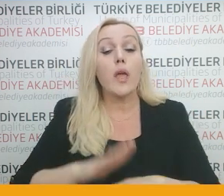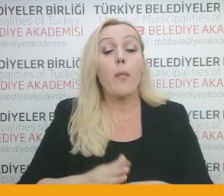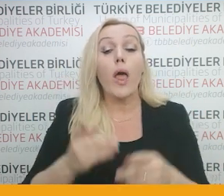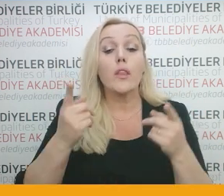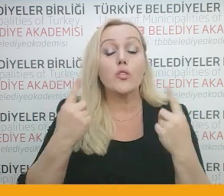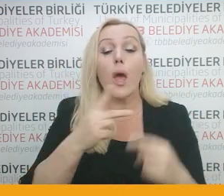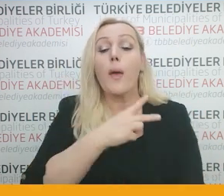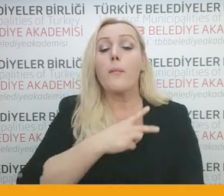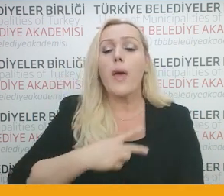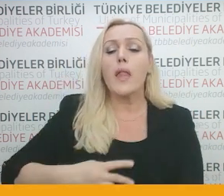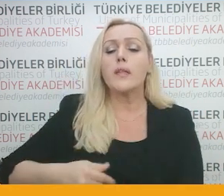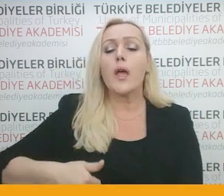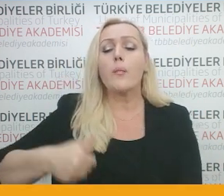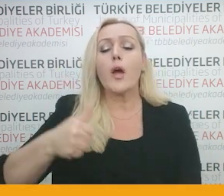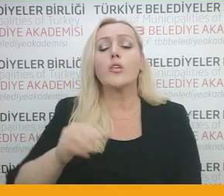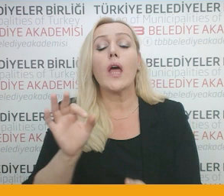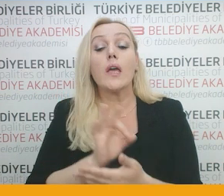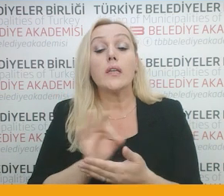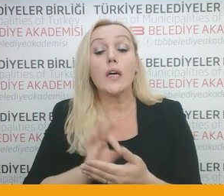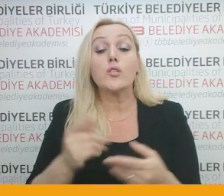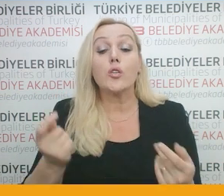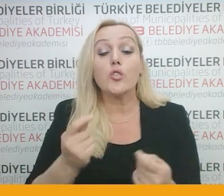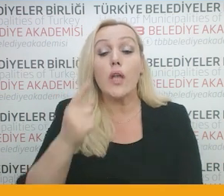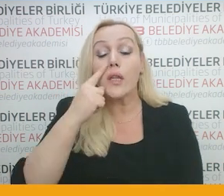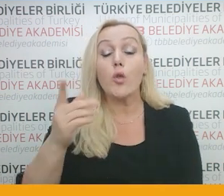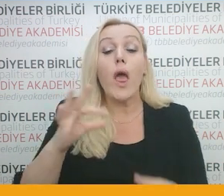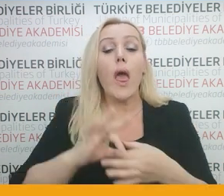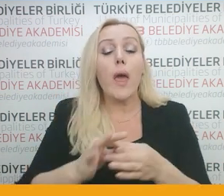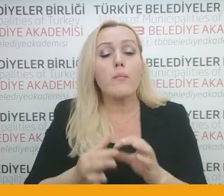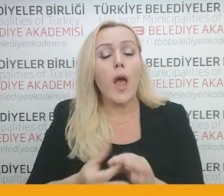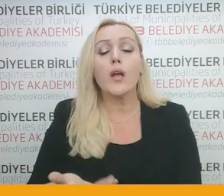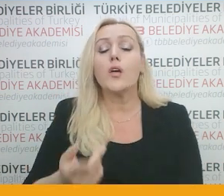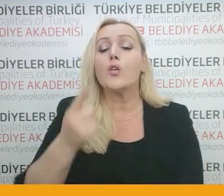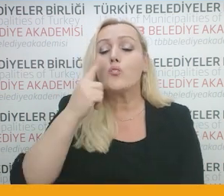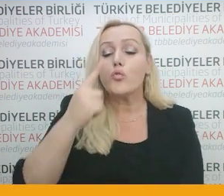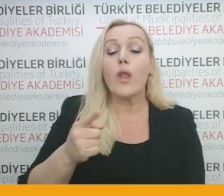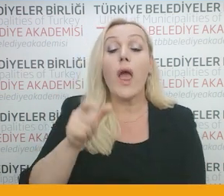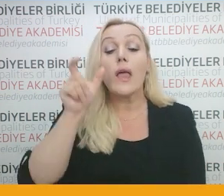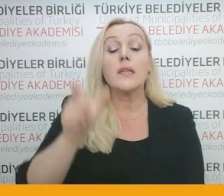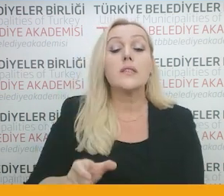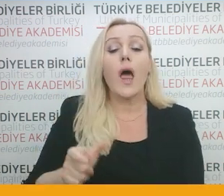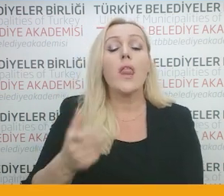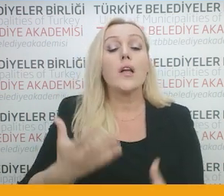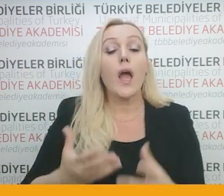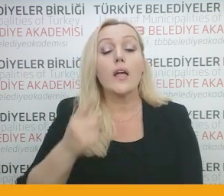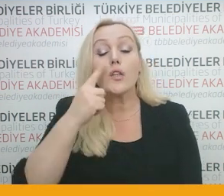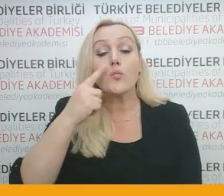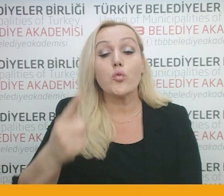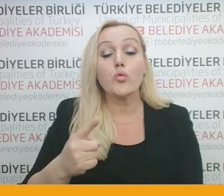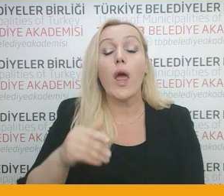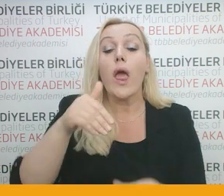diğer sorumlulara, yazı işleri müdürüne, emlak istimlak müdürlüğüne, insan kaynakları müdürlüğüne, belediye başkan yardımcısına ve encümen